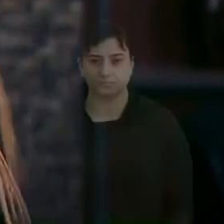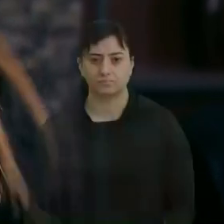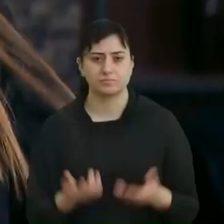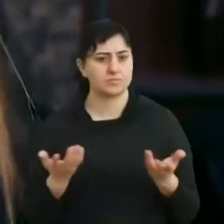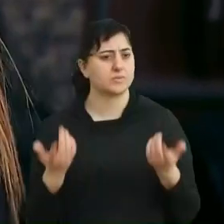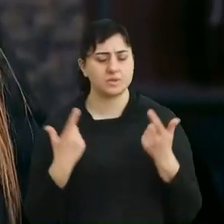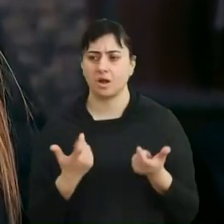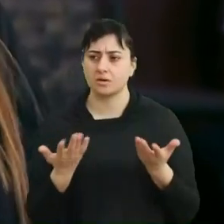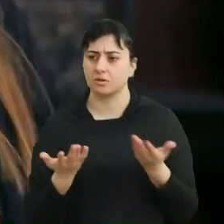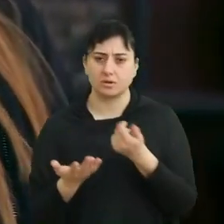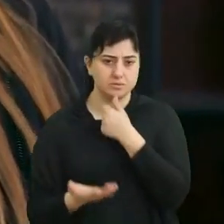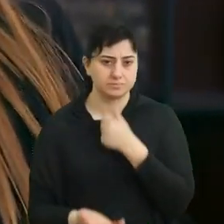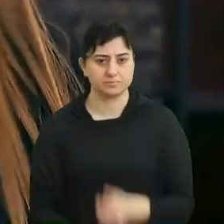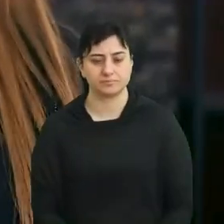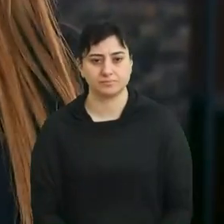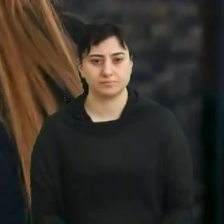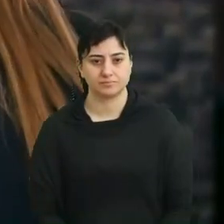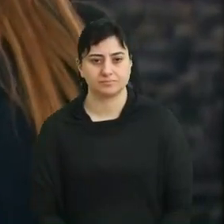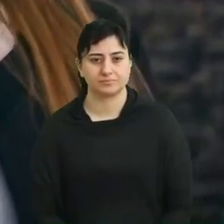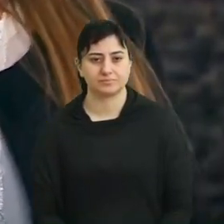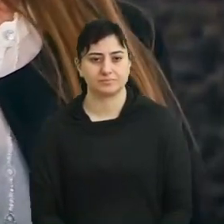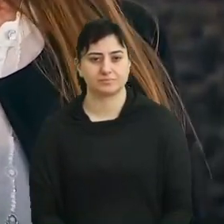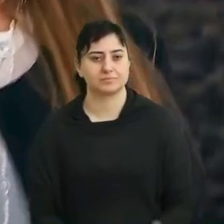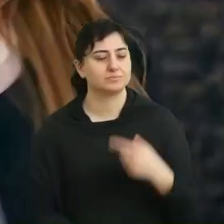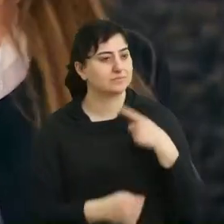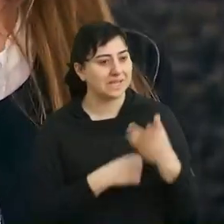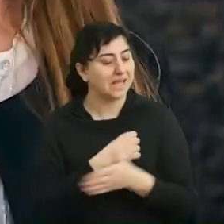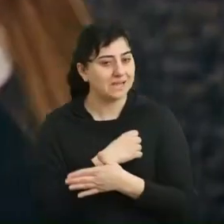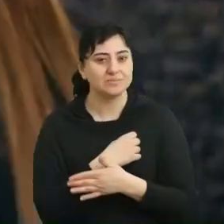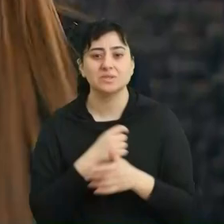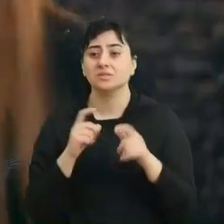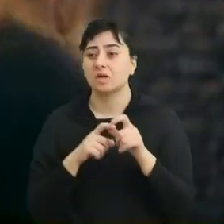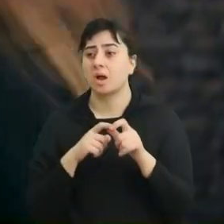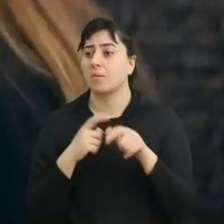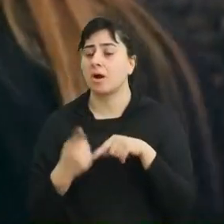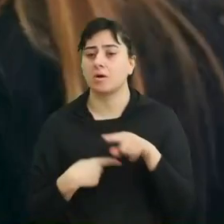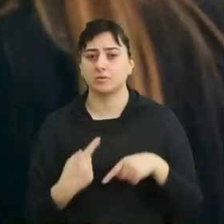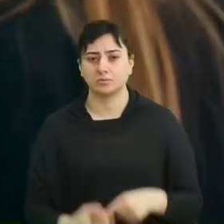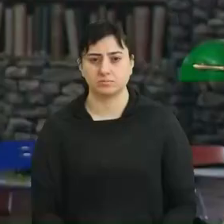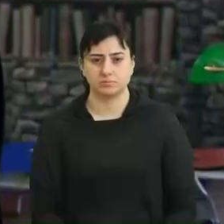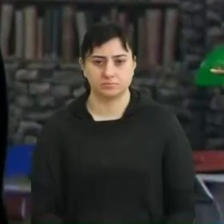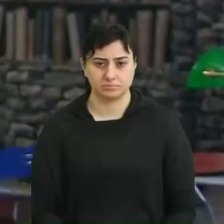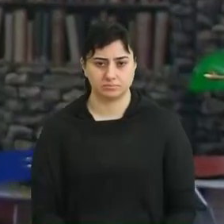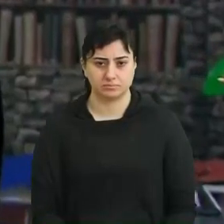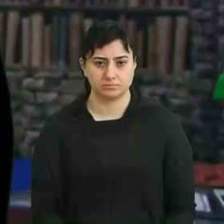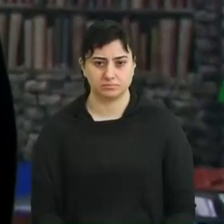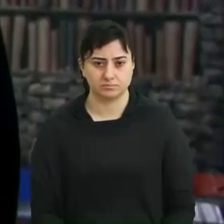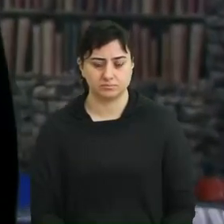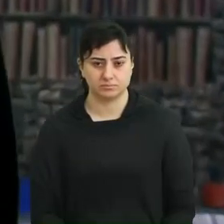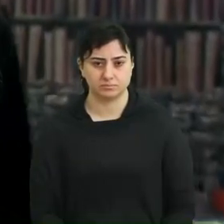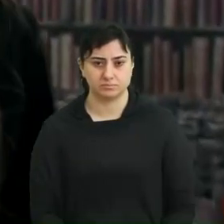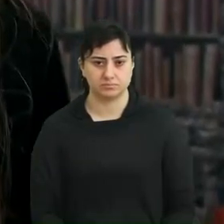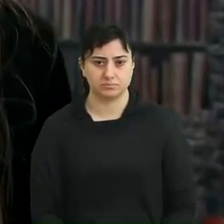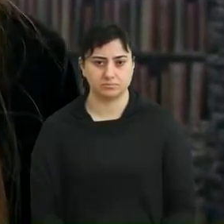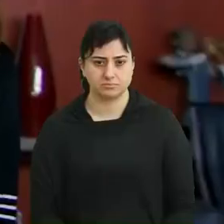Allah. Nerede bu adam ya? Peşinden Cavidan geldi. Size nasıl yardımcı olabilirim? Sarpişkom'a bakmış. Cavidan'ı görünce şaştı